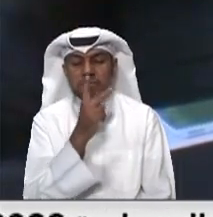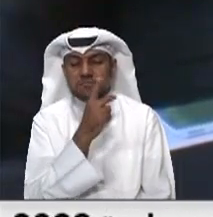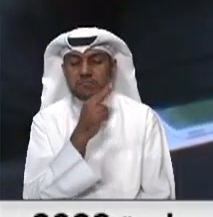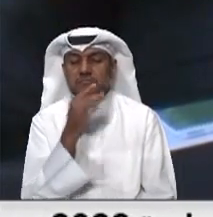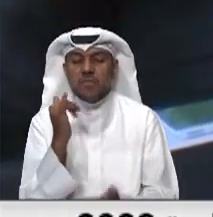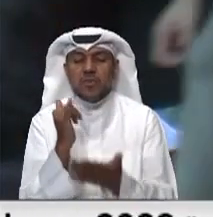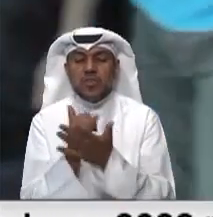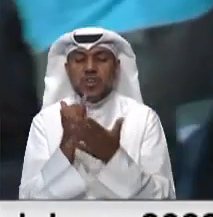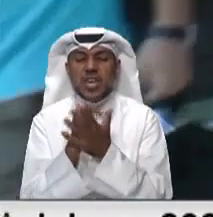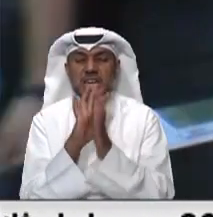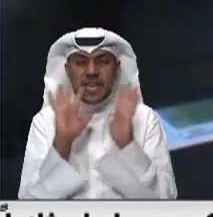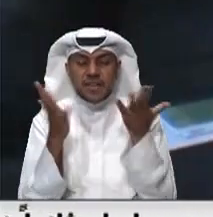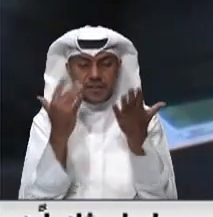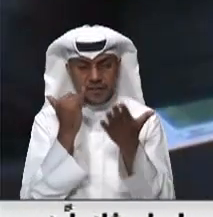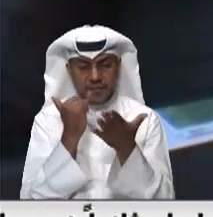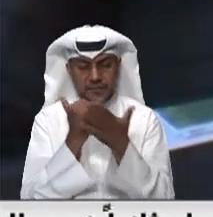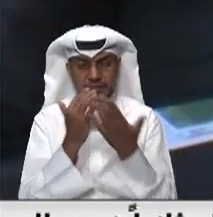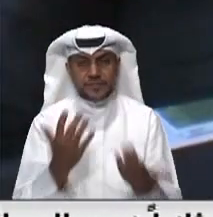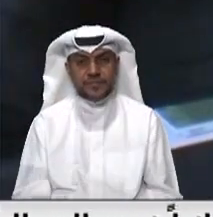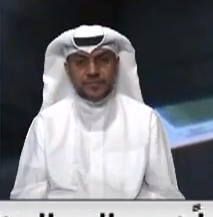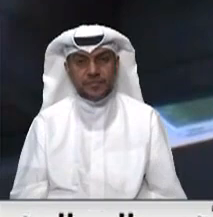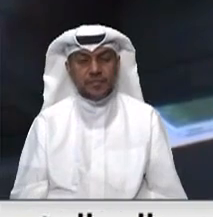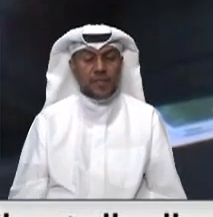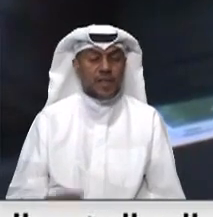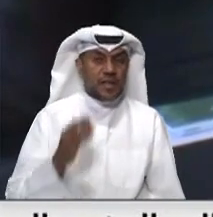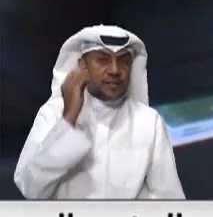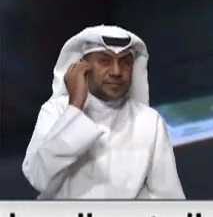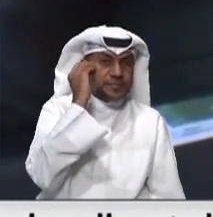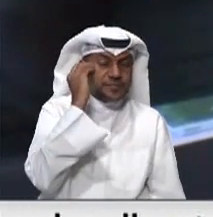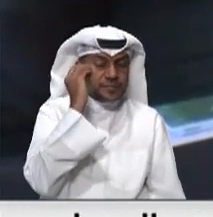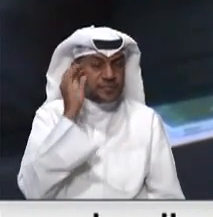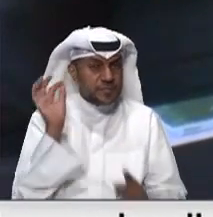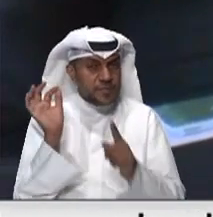وفي يعني توصيل الرسائل